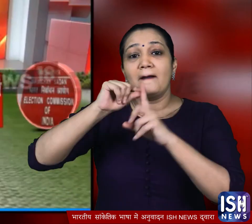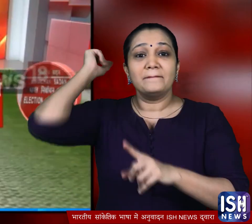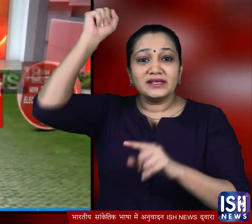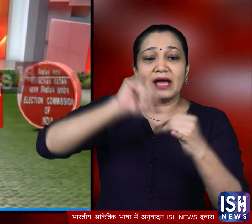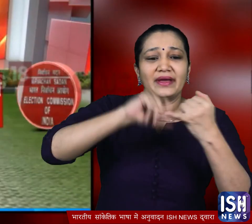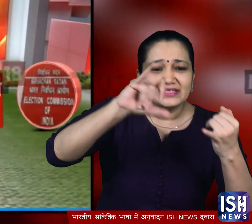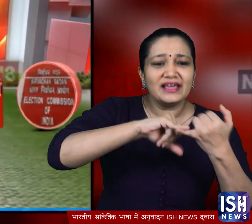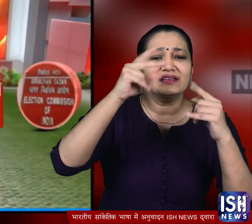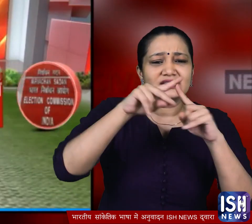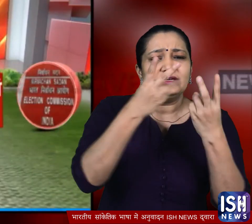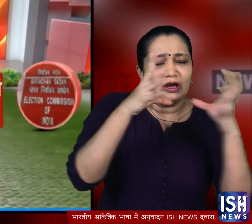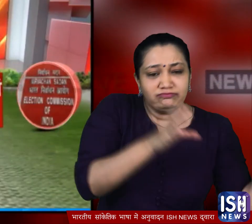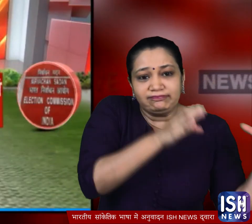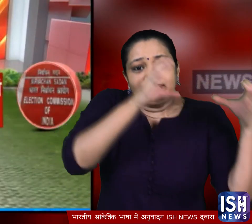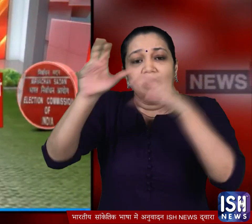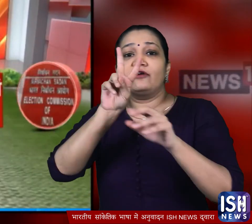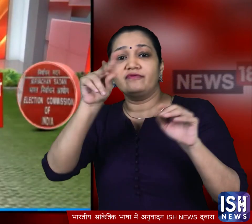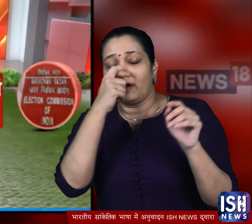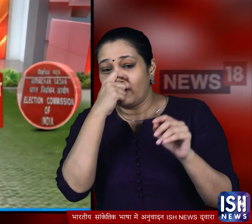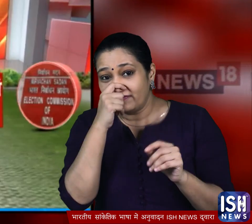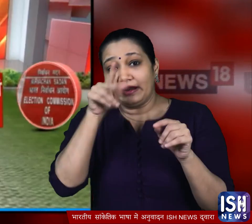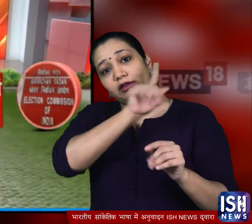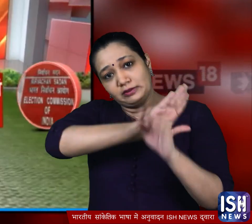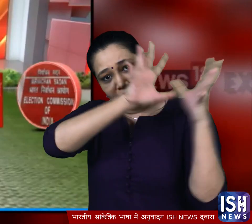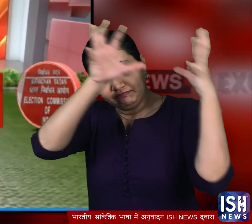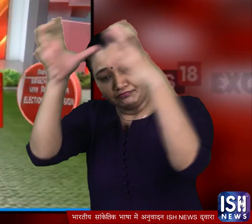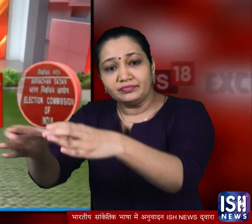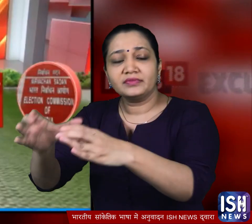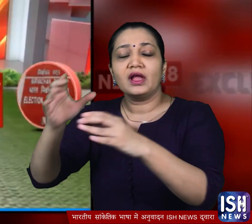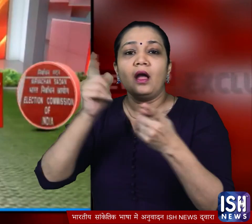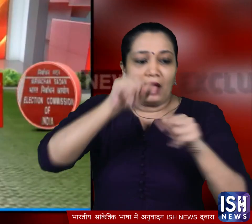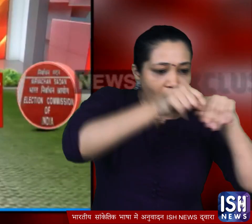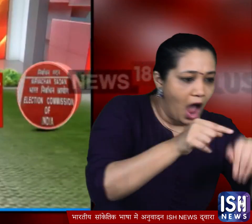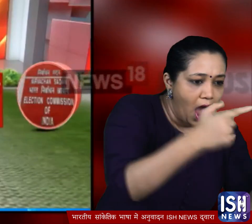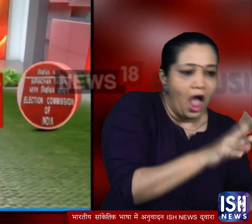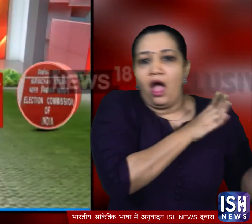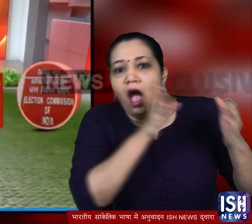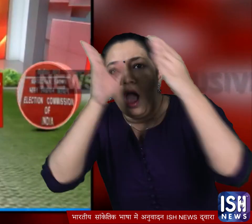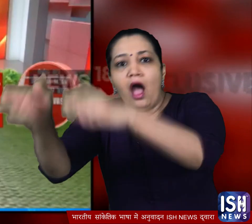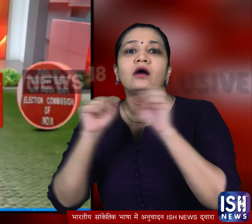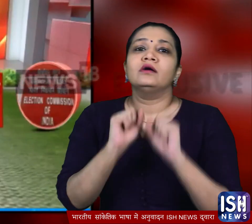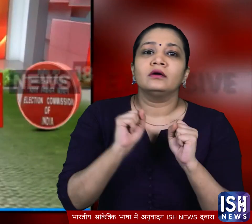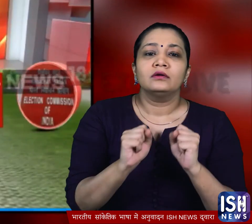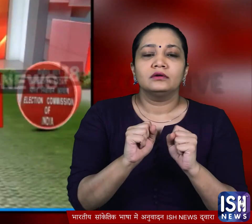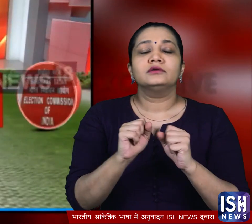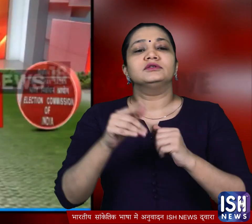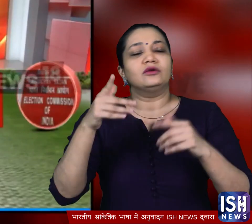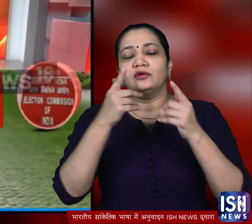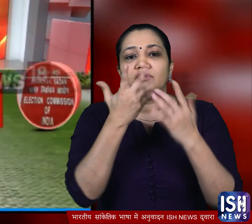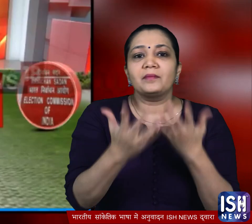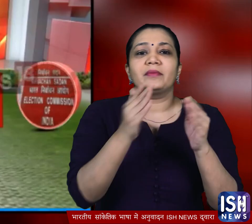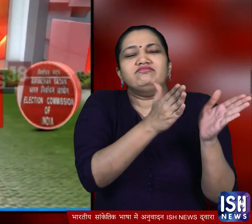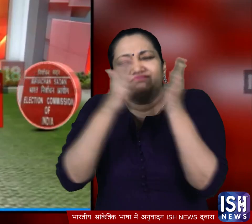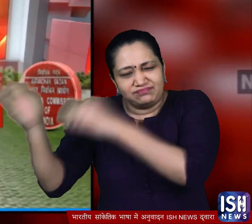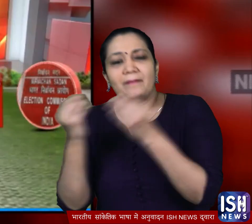वाले दलित समुदाय के बहुत सारे लोग वाराणसी जाते हैं। ऐसे में उनके लिए मतदान की प्रक्रिया का हिस्सा बनना मुश्किल हो जाएगा, इसलिए चुनाव की